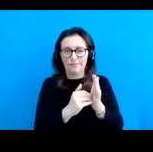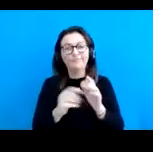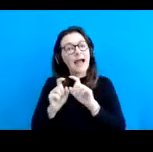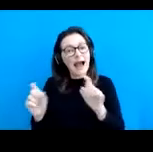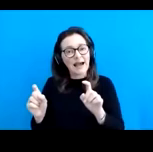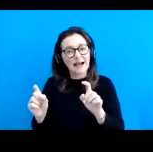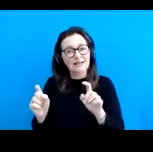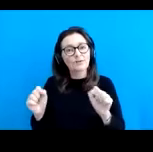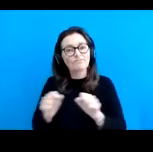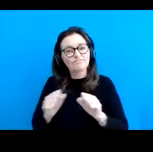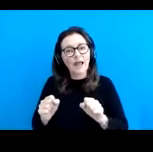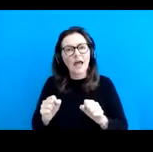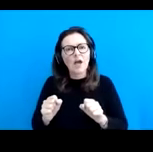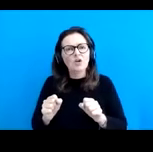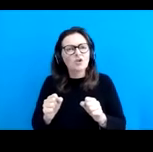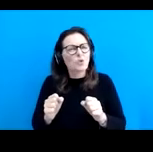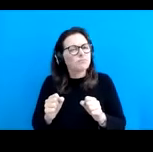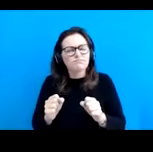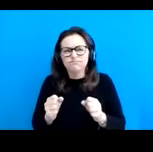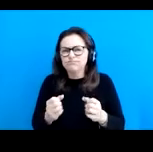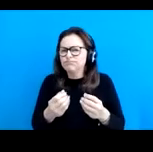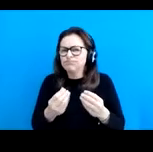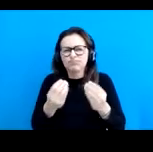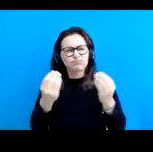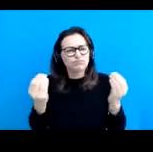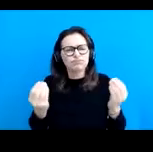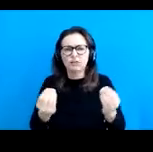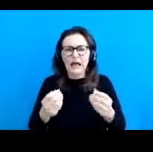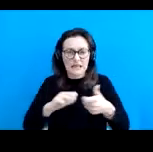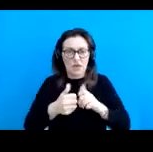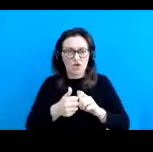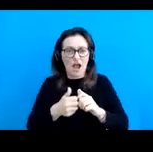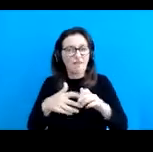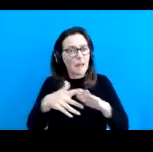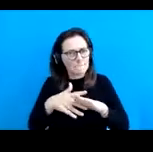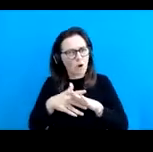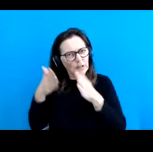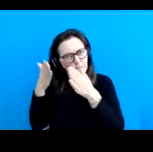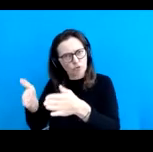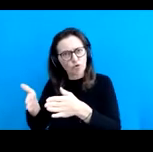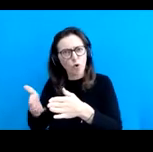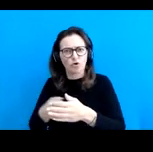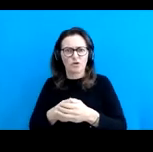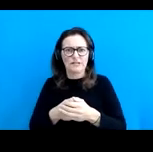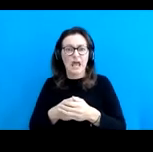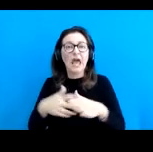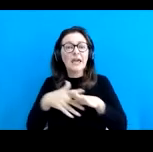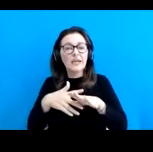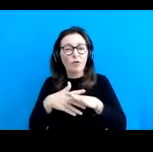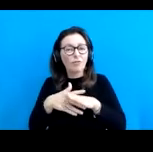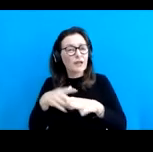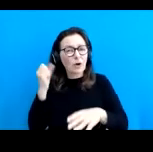gre za tako izrazite težave na področju pozornosti in za tako izrazit namir, ki celo ovira